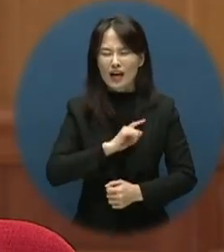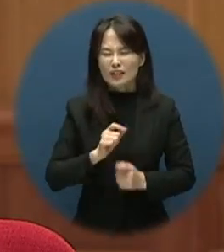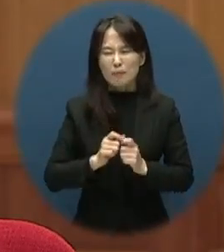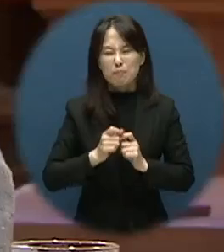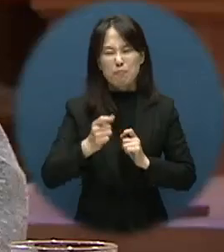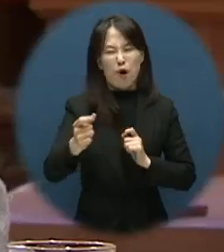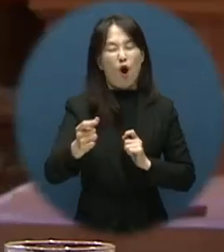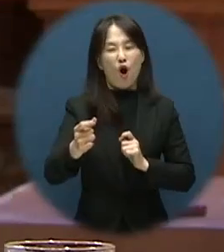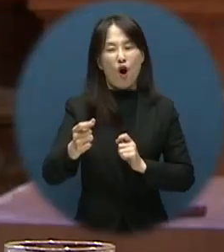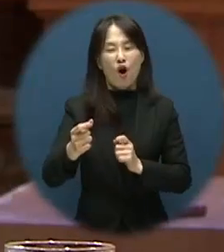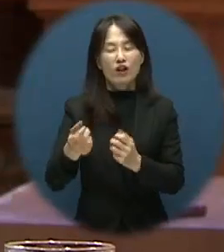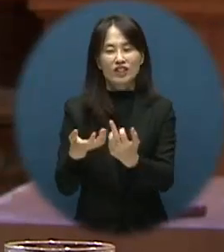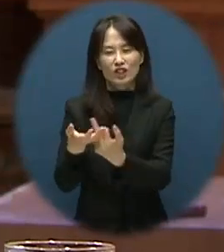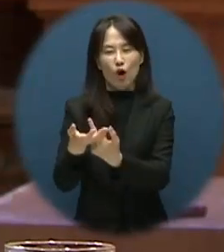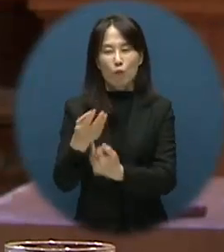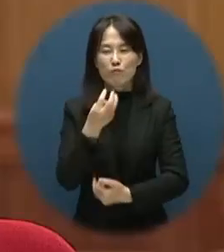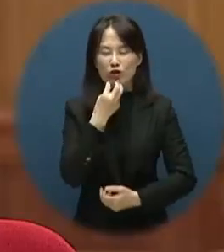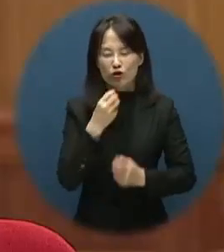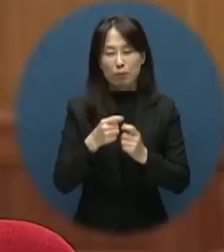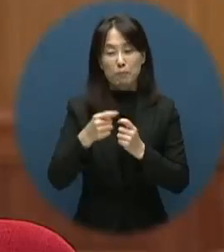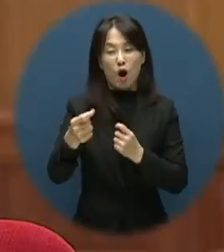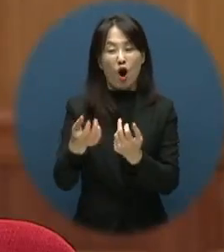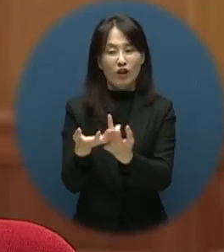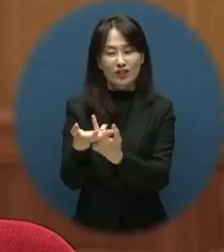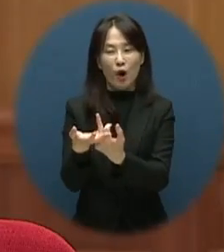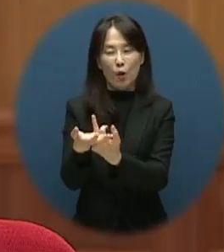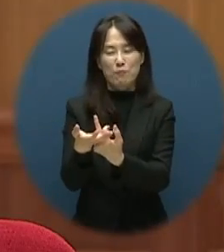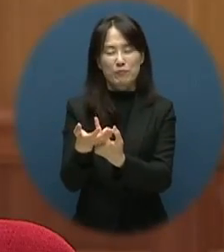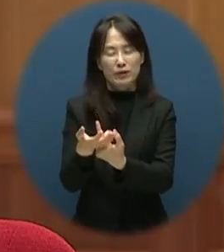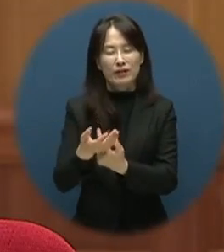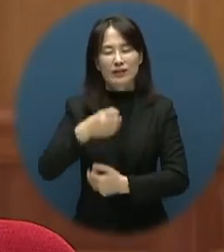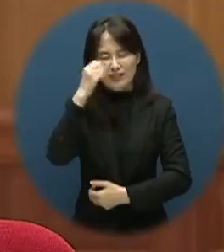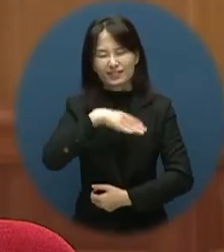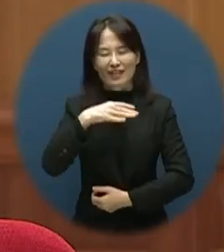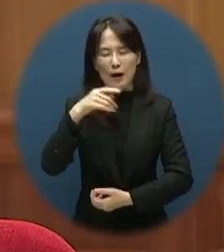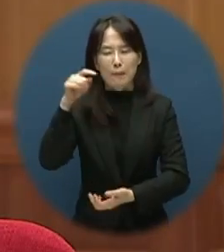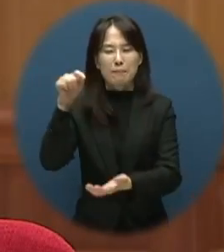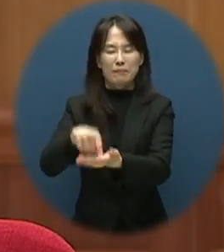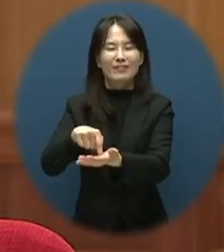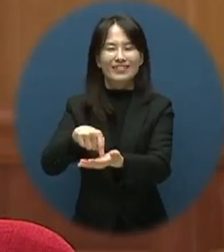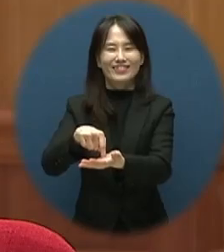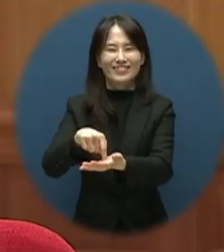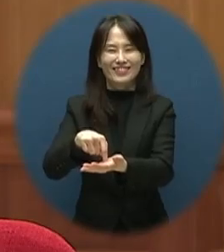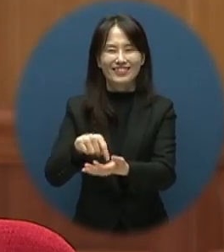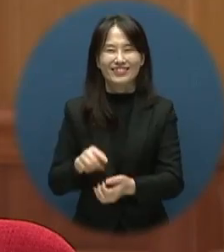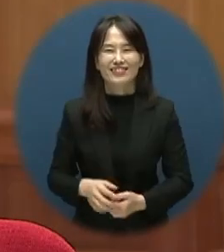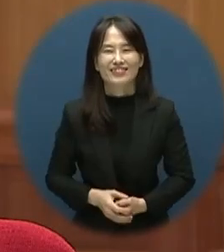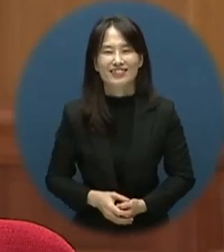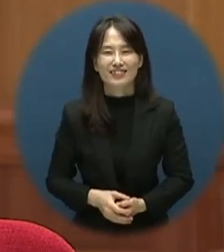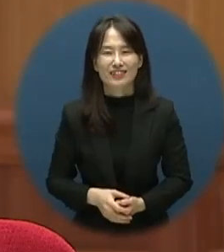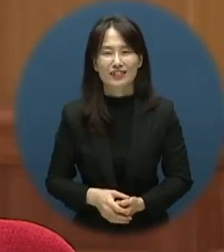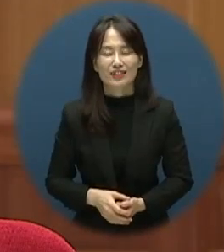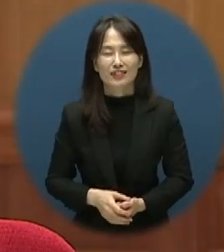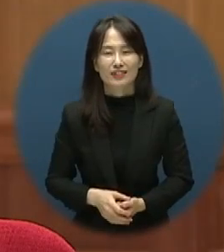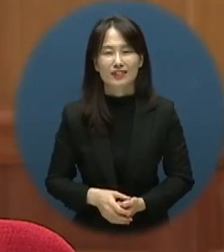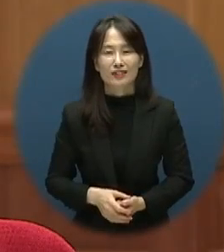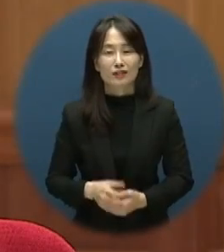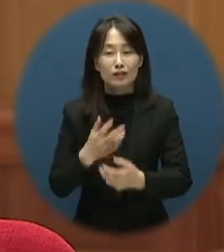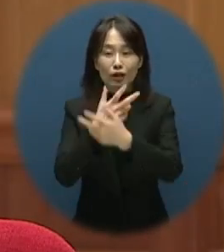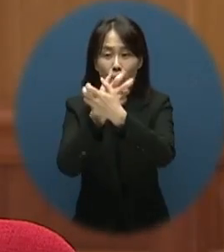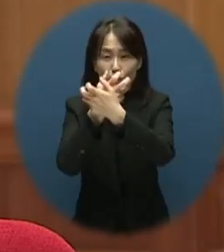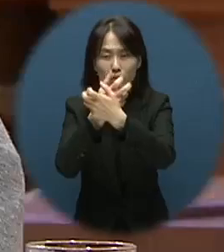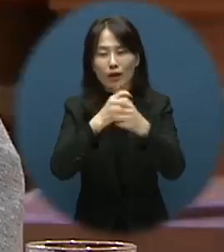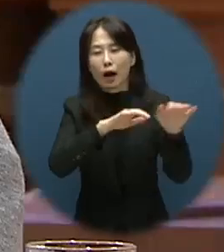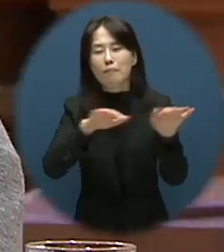섬. 서울에서 제일 먼 곳. 아니, 뭐, 일단은 그 섬 중에서. 예. 왠지 우리 오스트리아